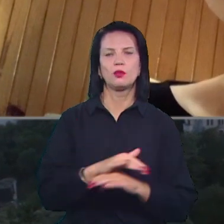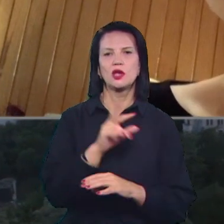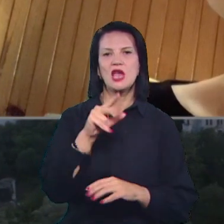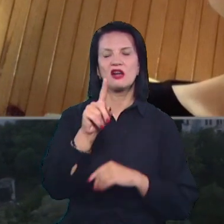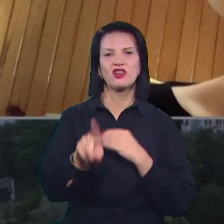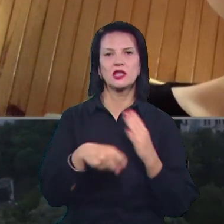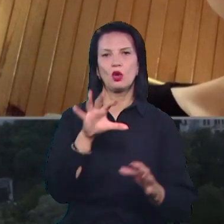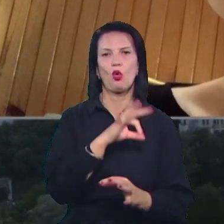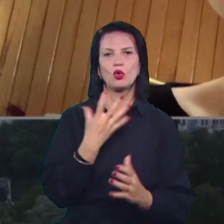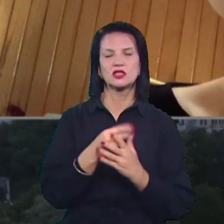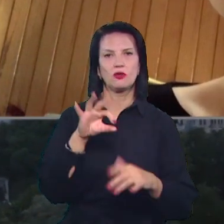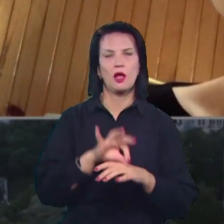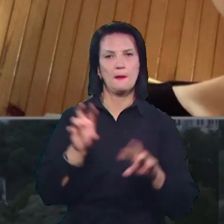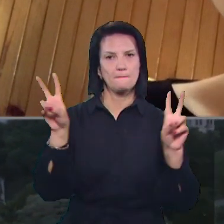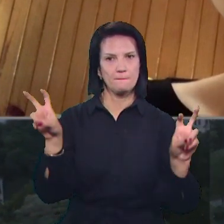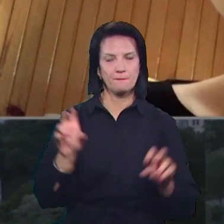свій діагноз?